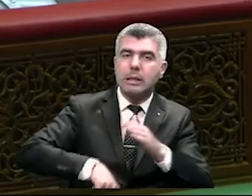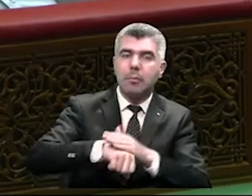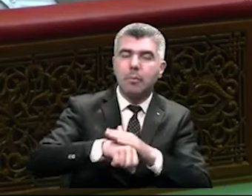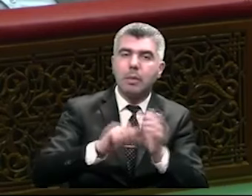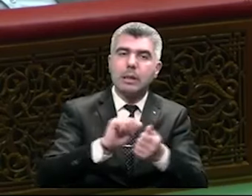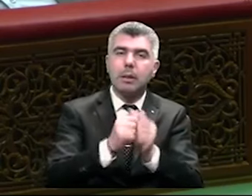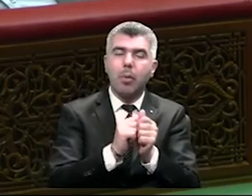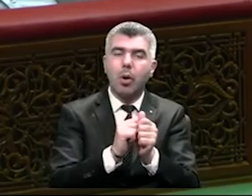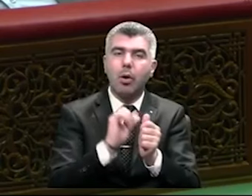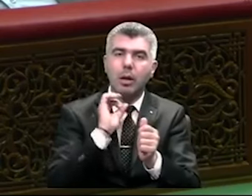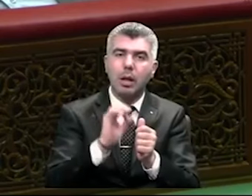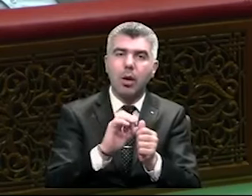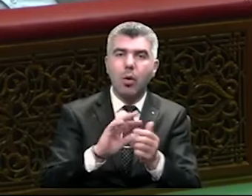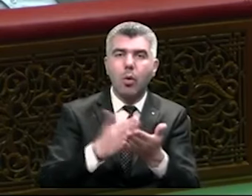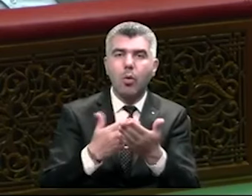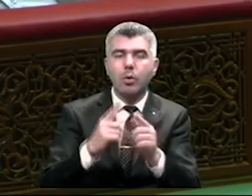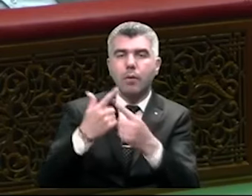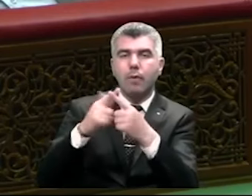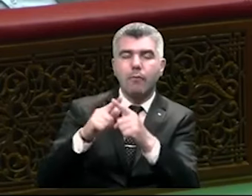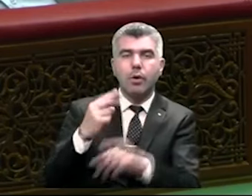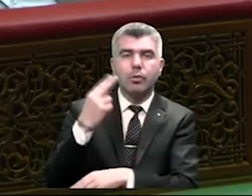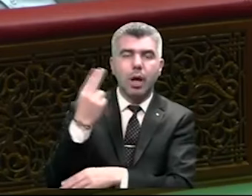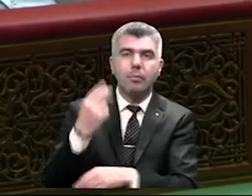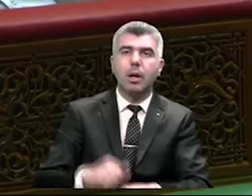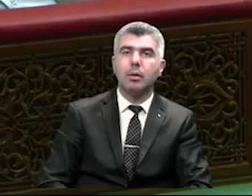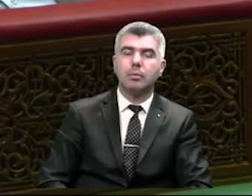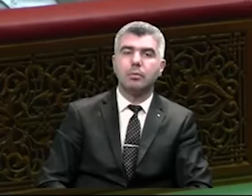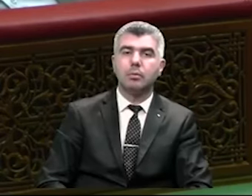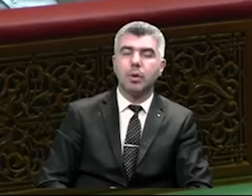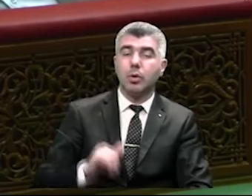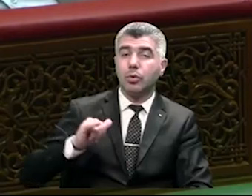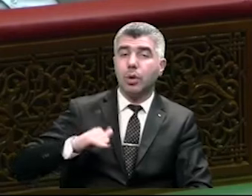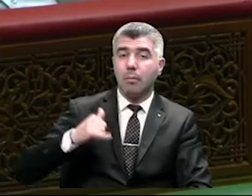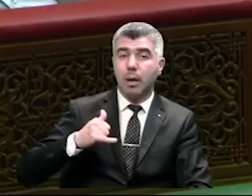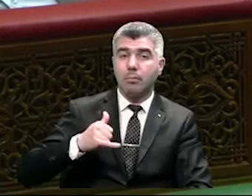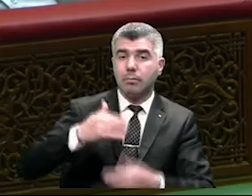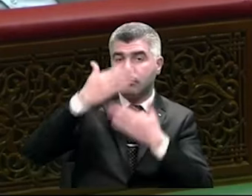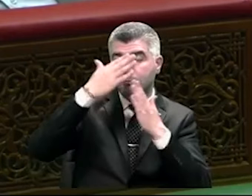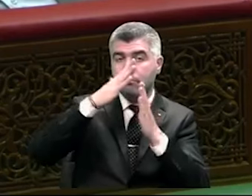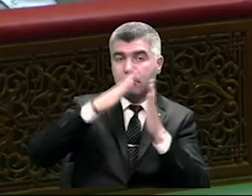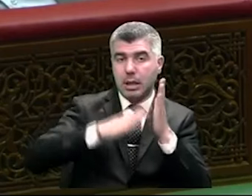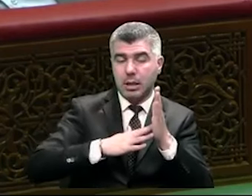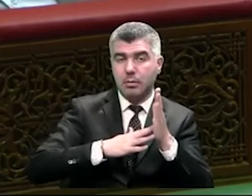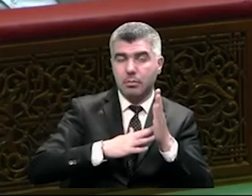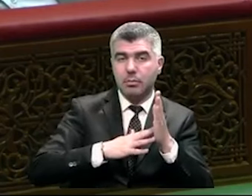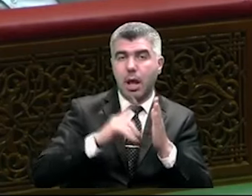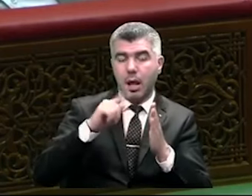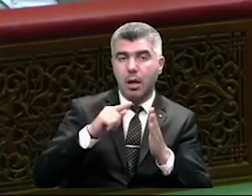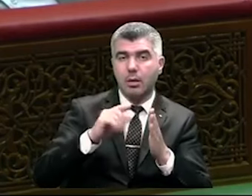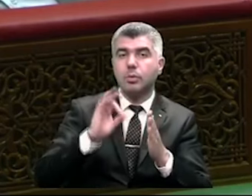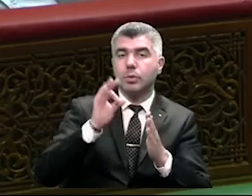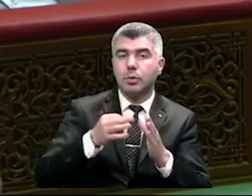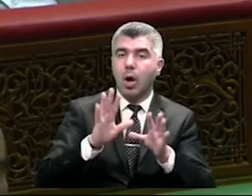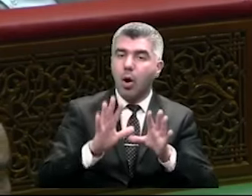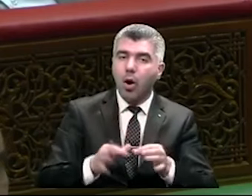على مستوى المؤسسات الجامعيه فالشباب المغاربه يمتلكون القدره على